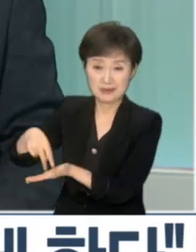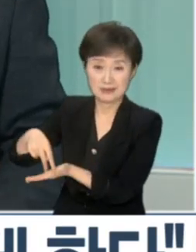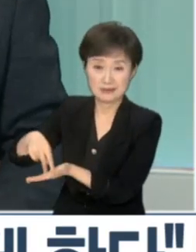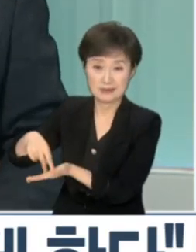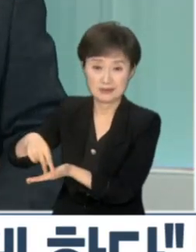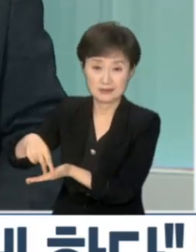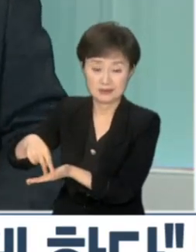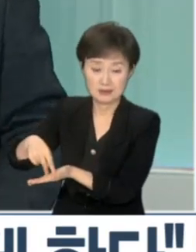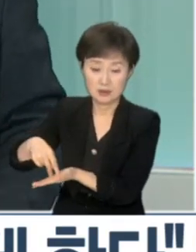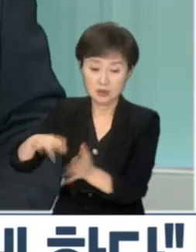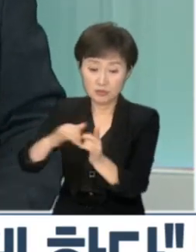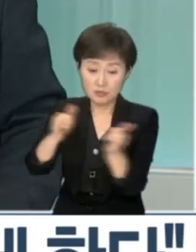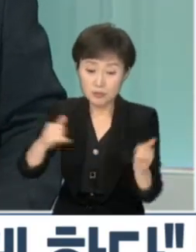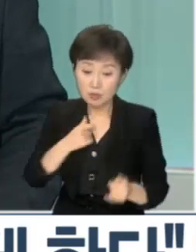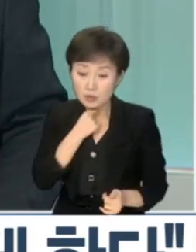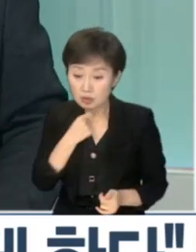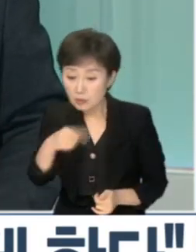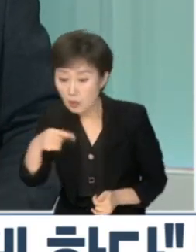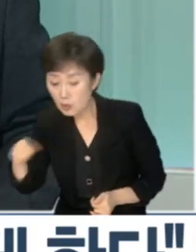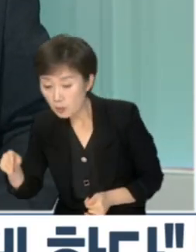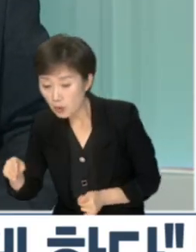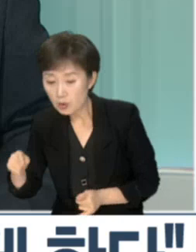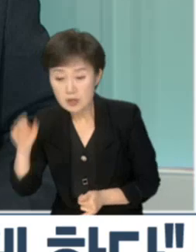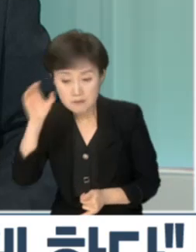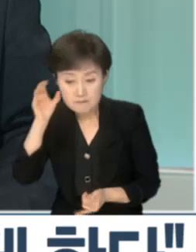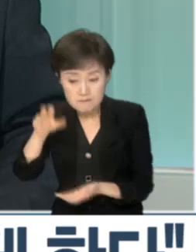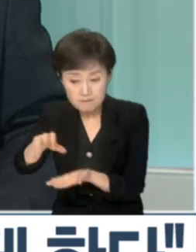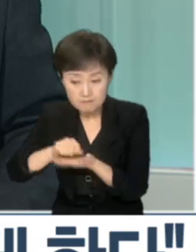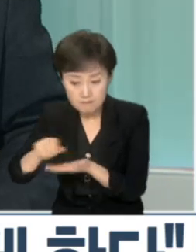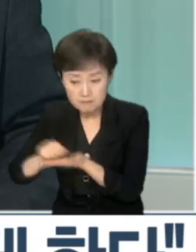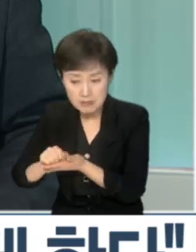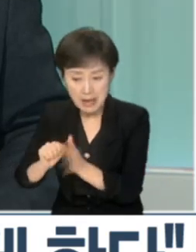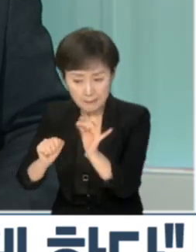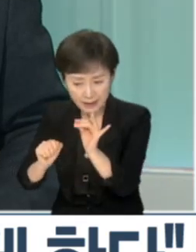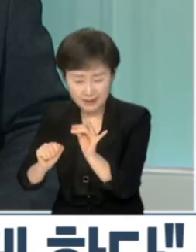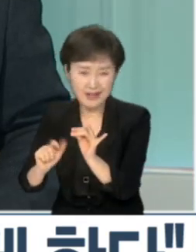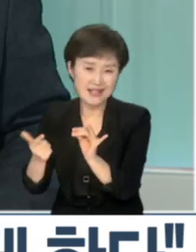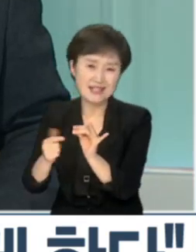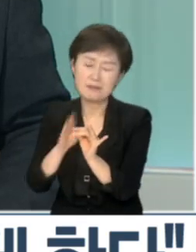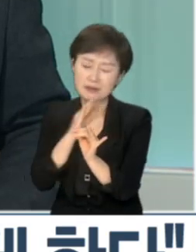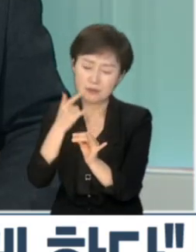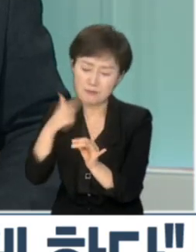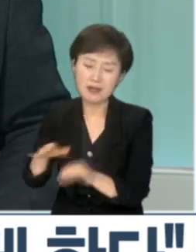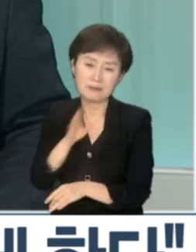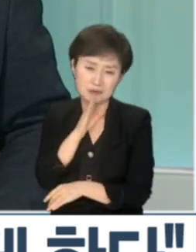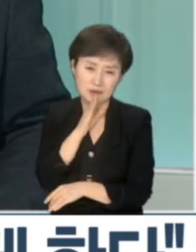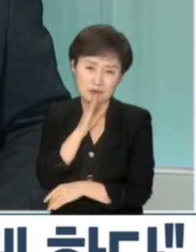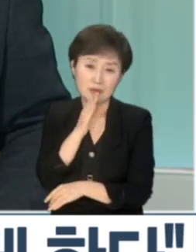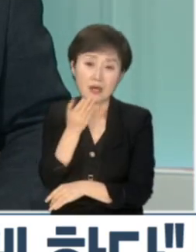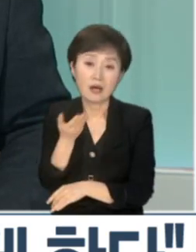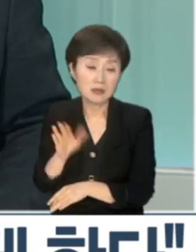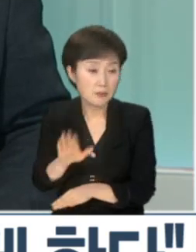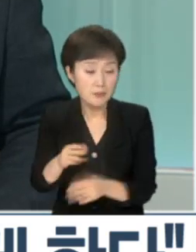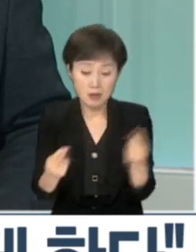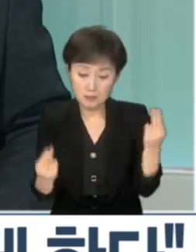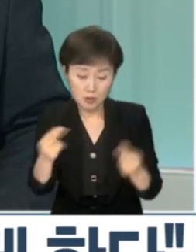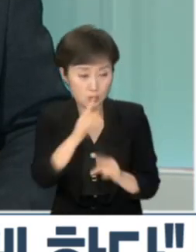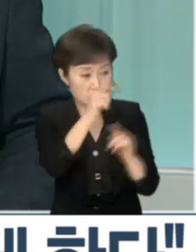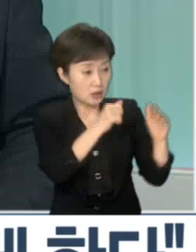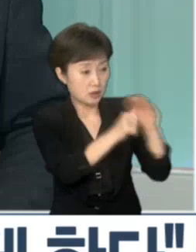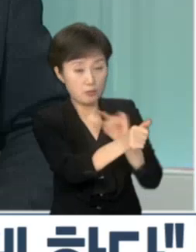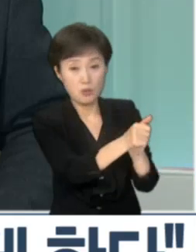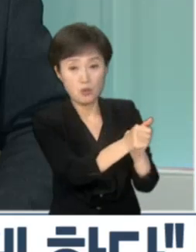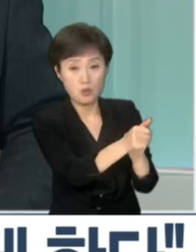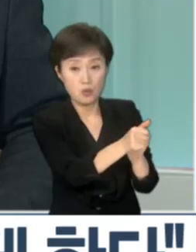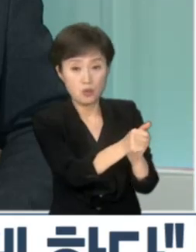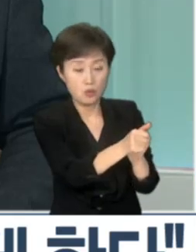그 국민들의 어떤 뜻을 100% 다 수용하고 있다고는 볼 수 없습니다만은 그러나 기본적으로 이재명 대표 스스로의